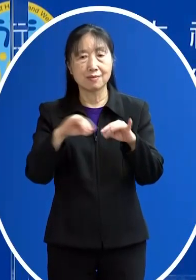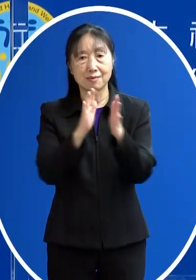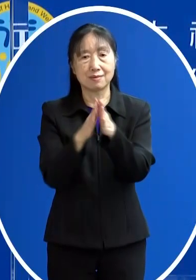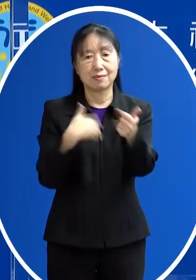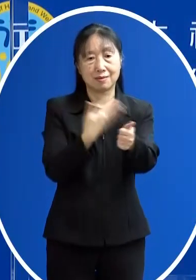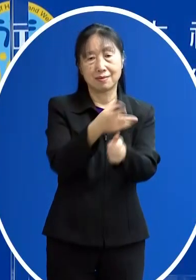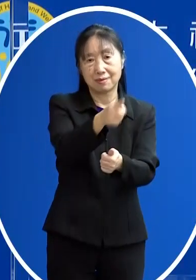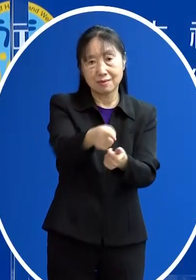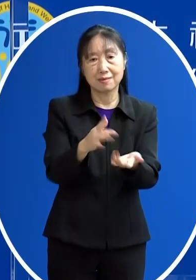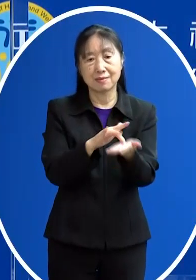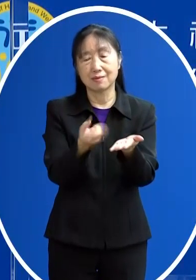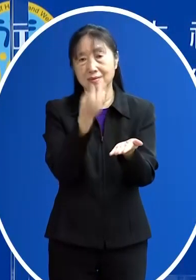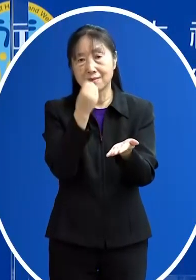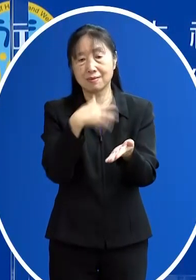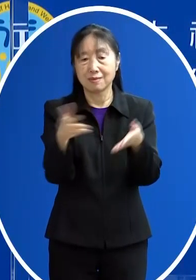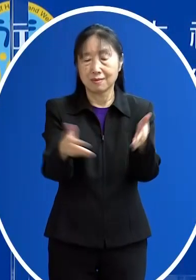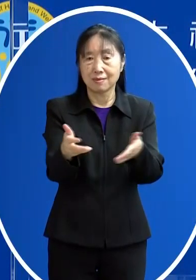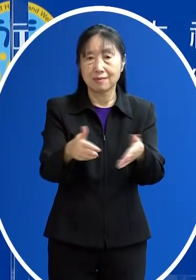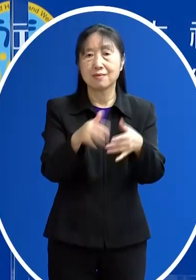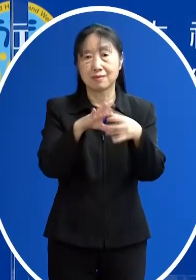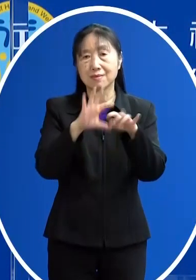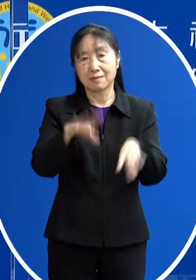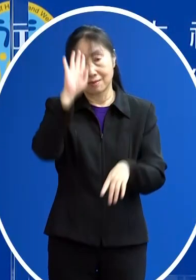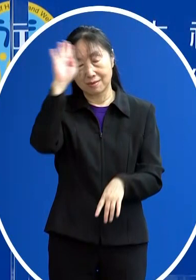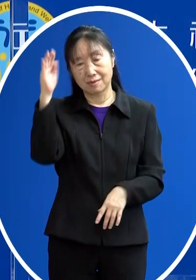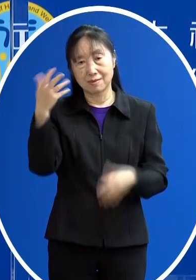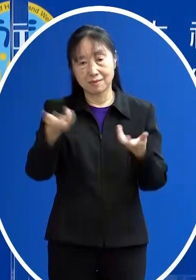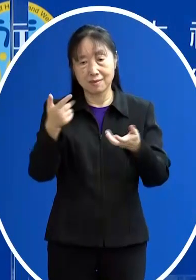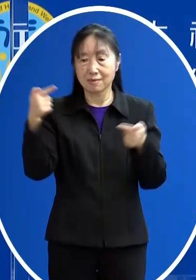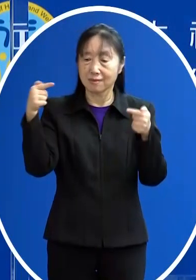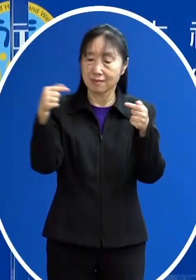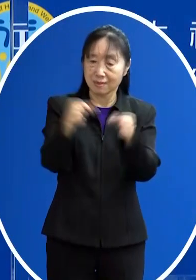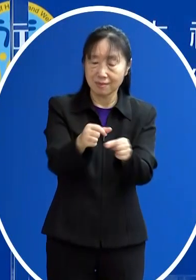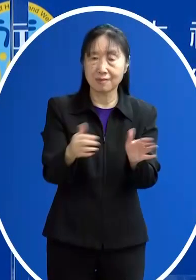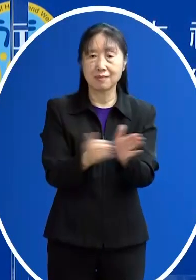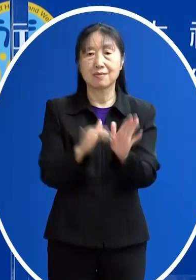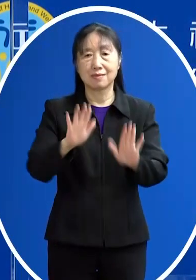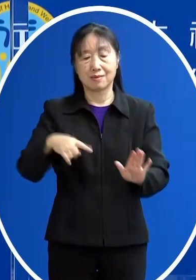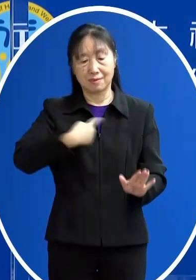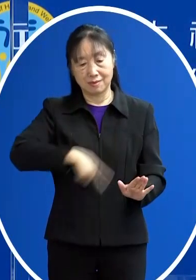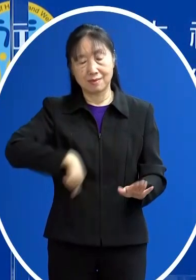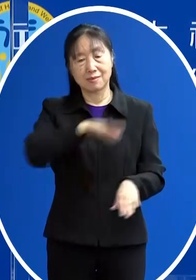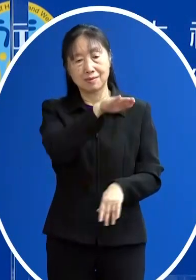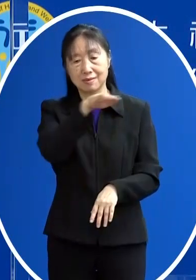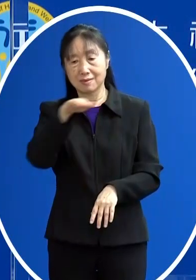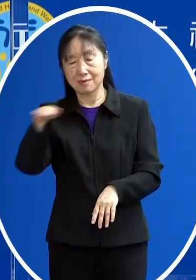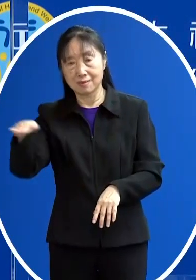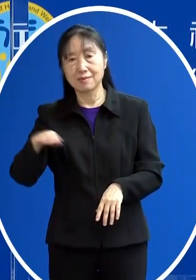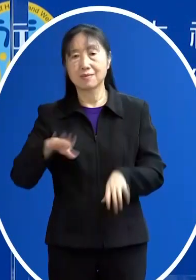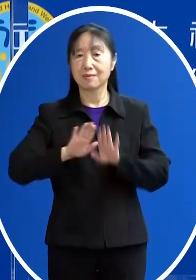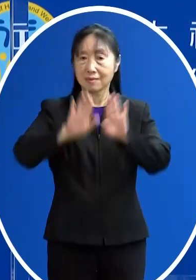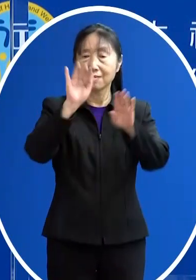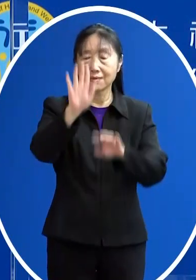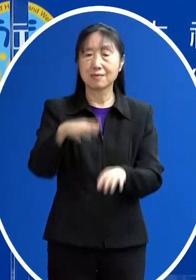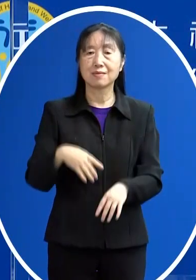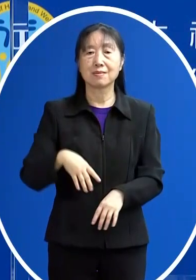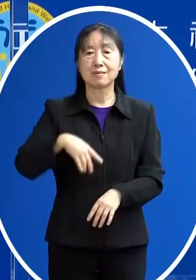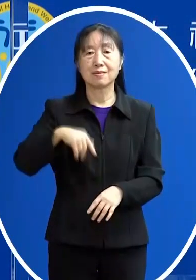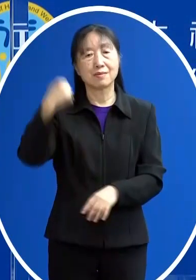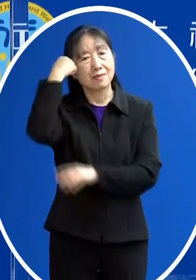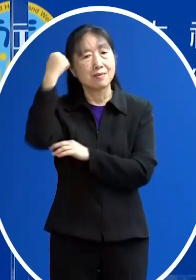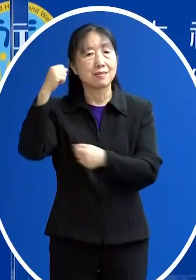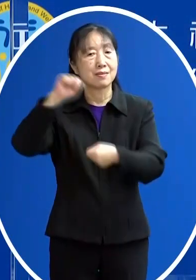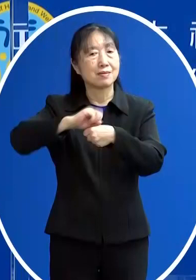药物的治疗之后，有顺利的退烧，病况也稳定，目前正在改善 案当中没有入到加护病房当中